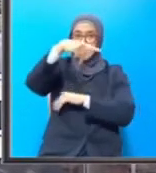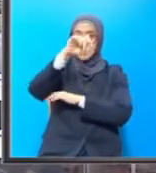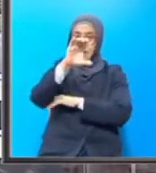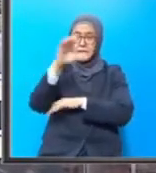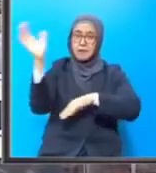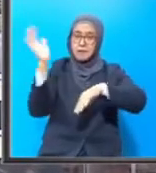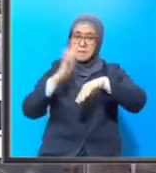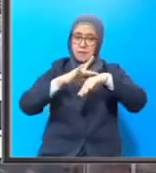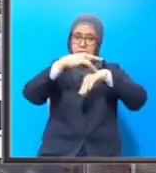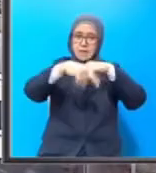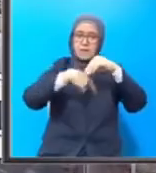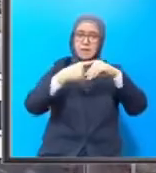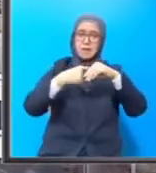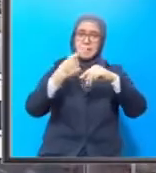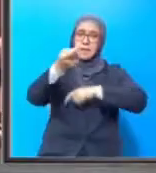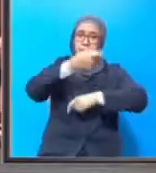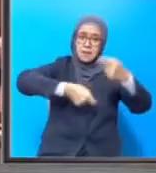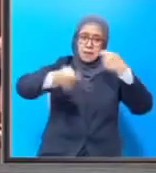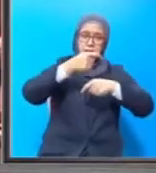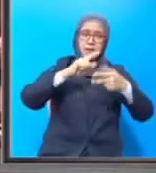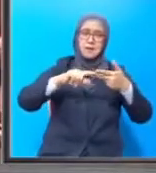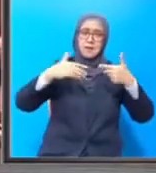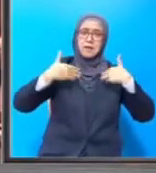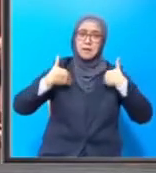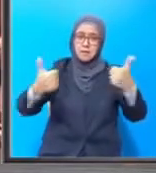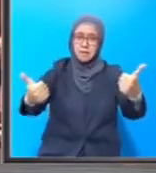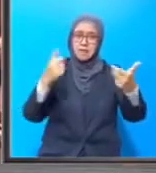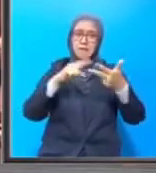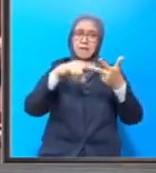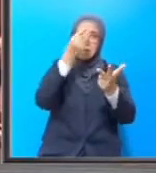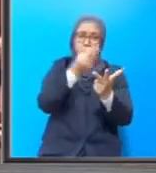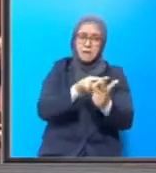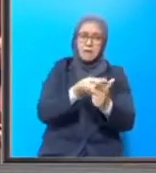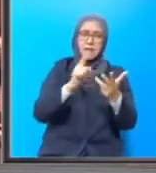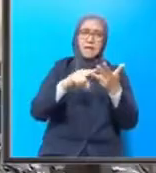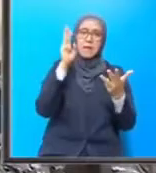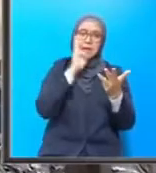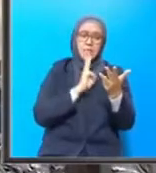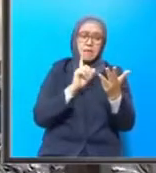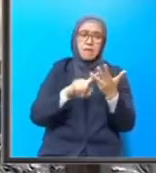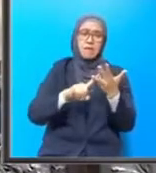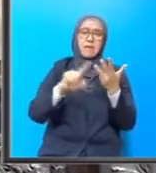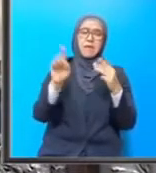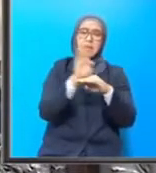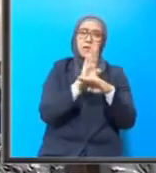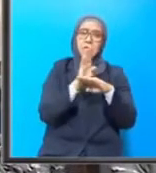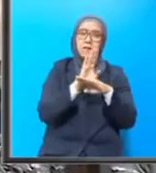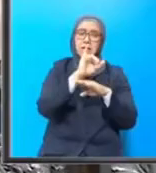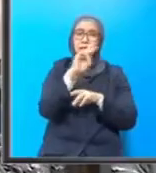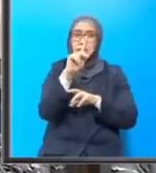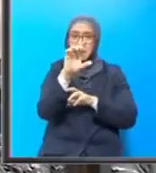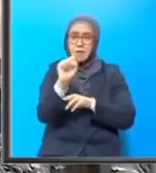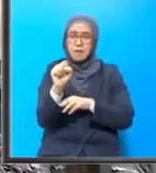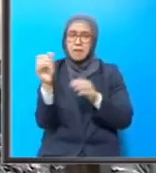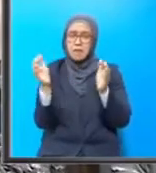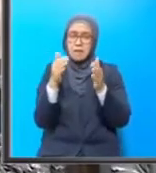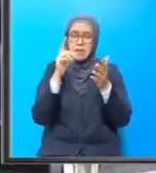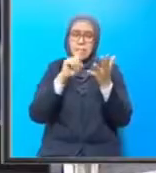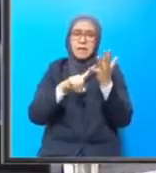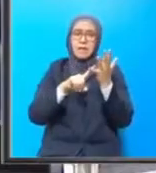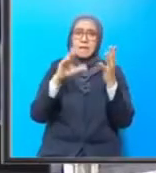perdagangan kesehatan keuangan wanita perusahaan kecil dan sederhana dan juga